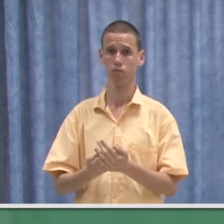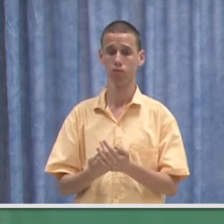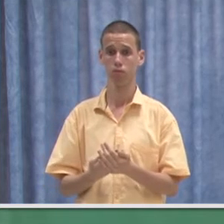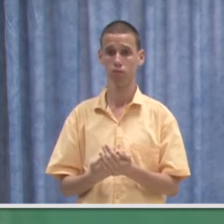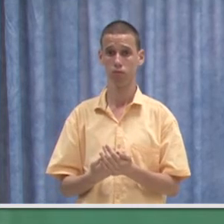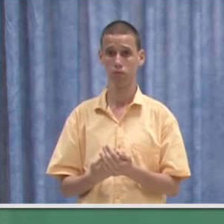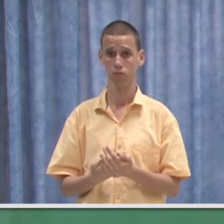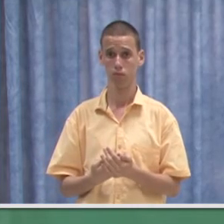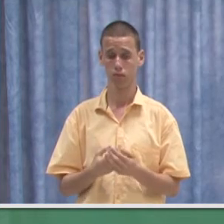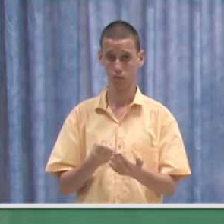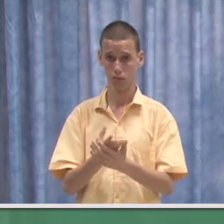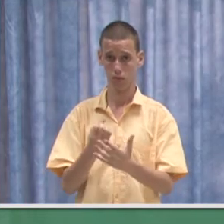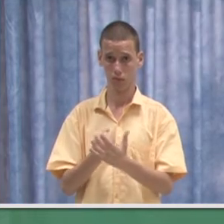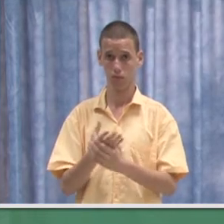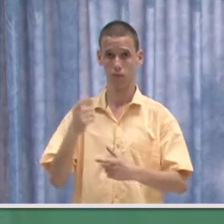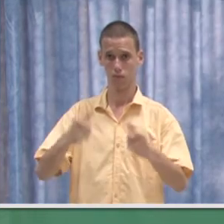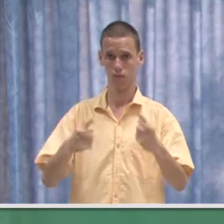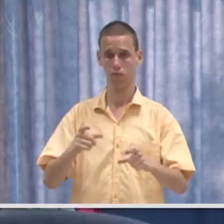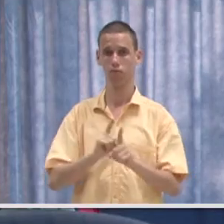maladie.